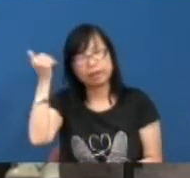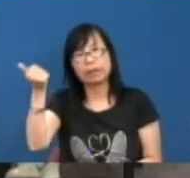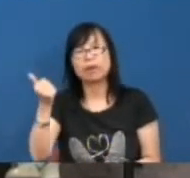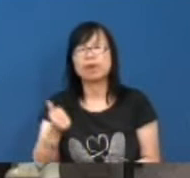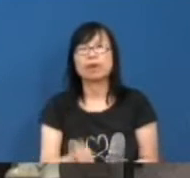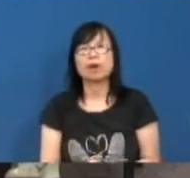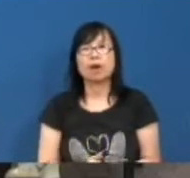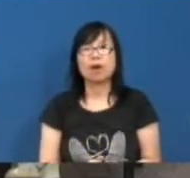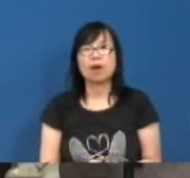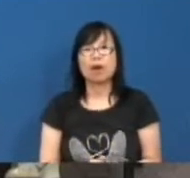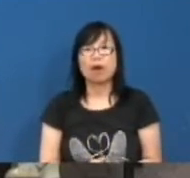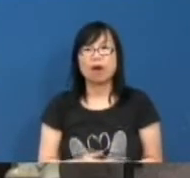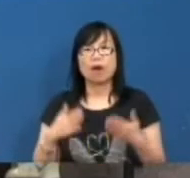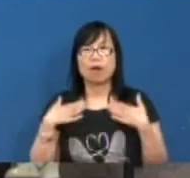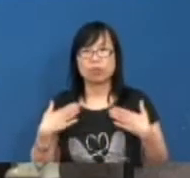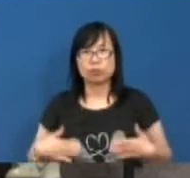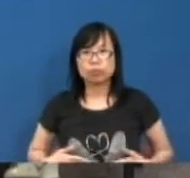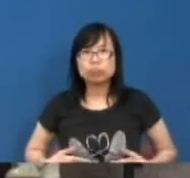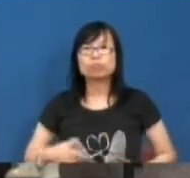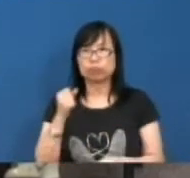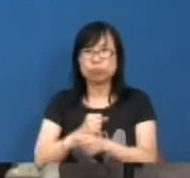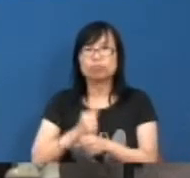即廉政公署各方面都做得不錯，